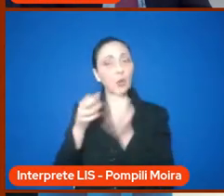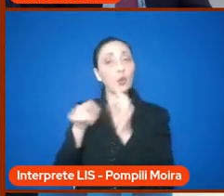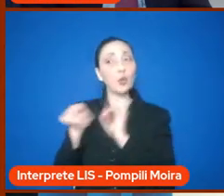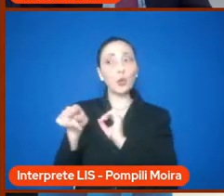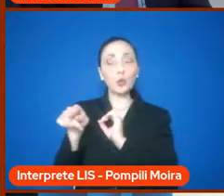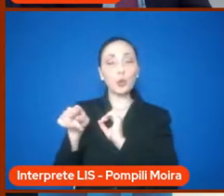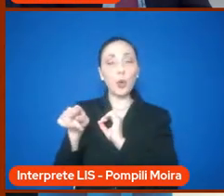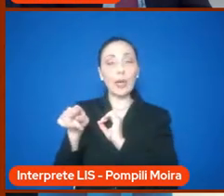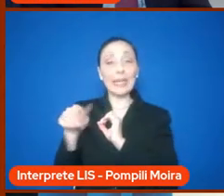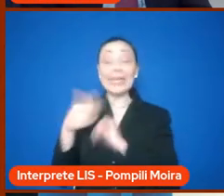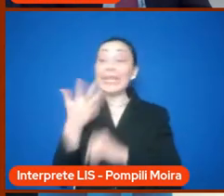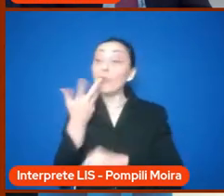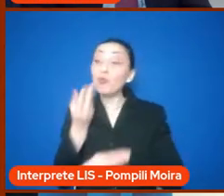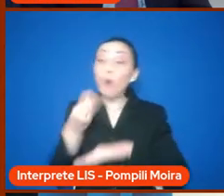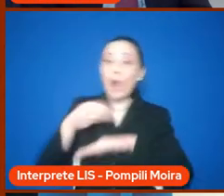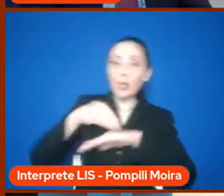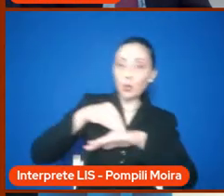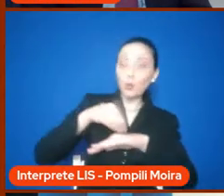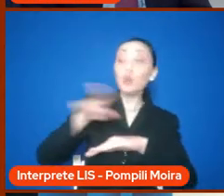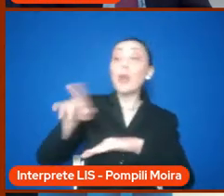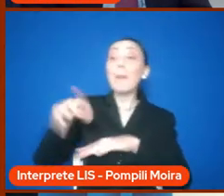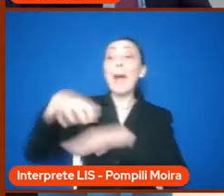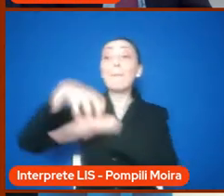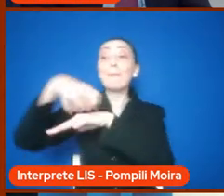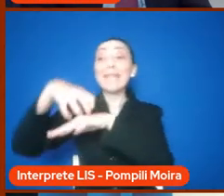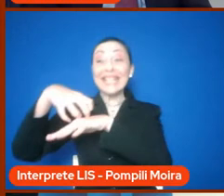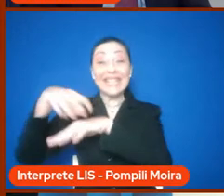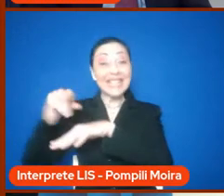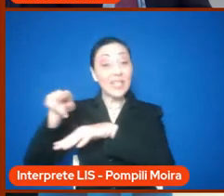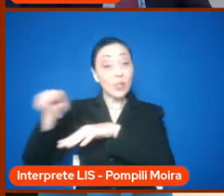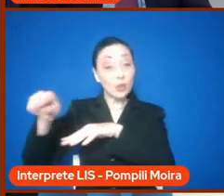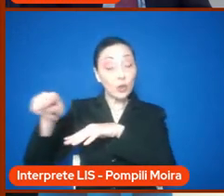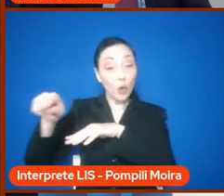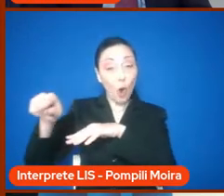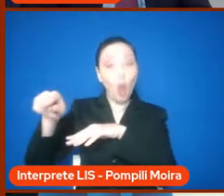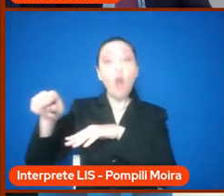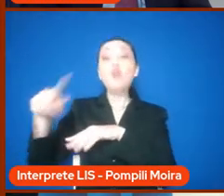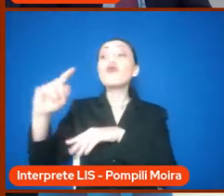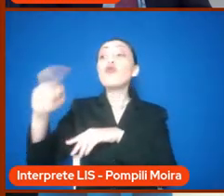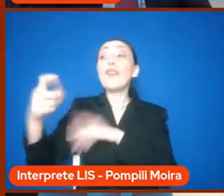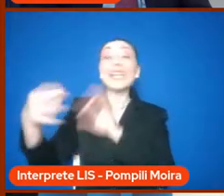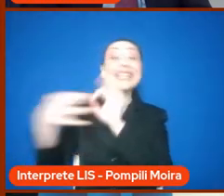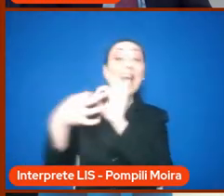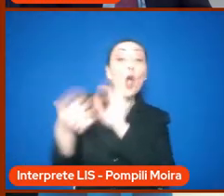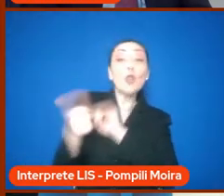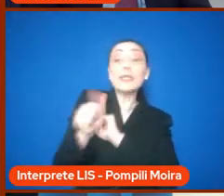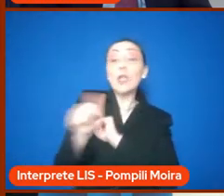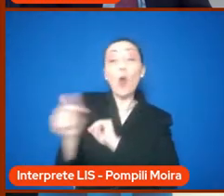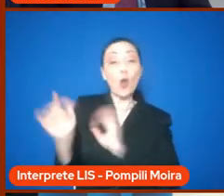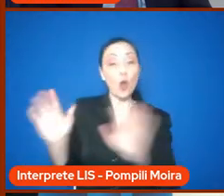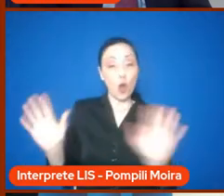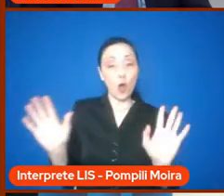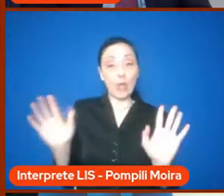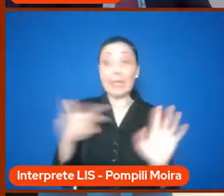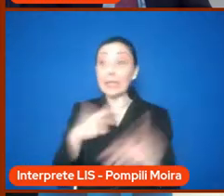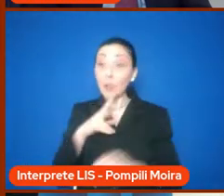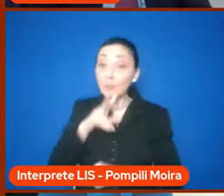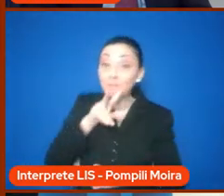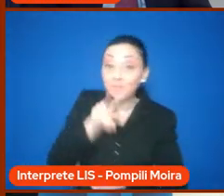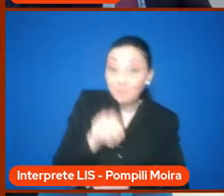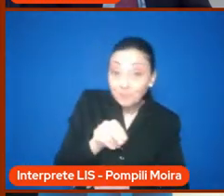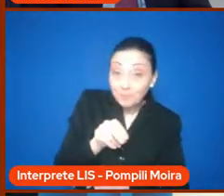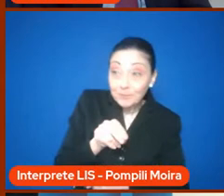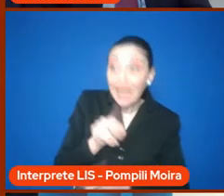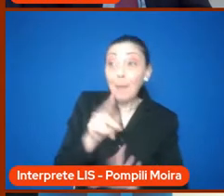ma non so se il Ministro Giovannini sarà d'accordo con questo, che forse è molto limitato. Mi permetto di dire che questa idea non è tanto